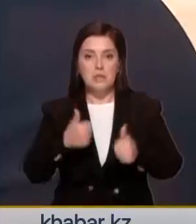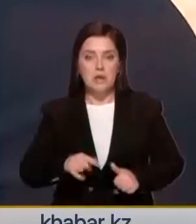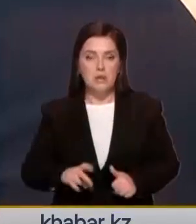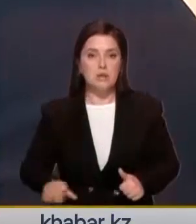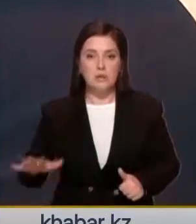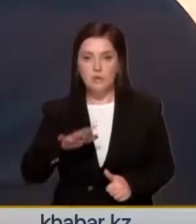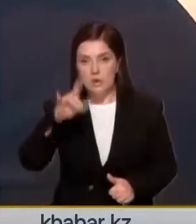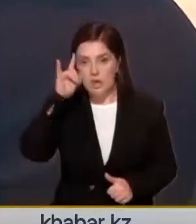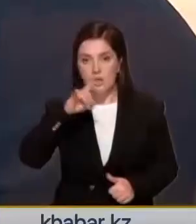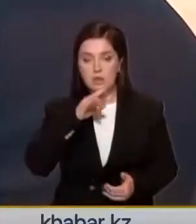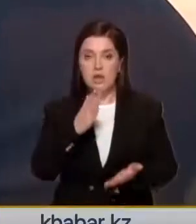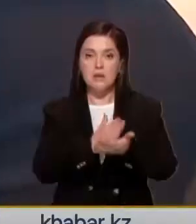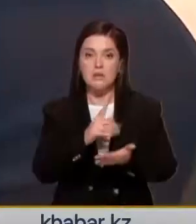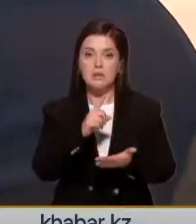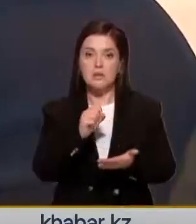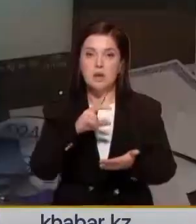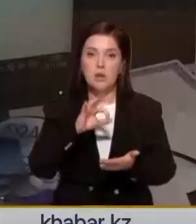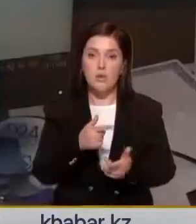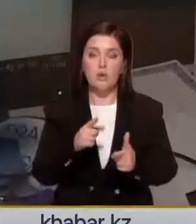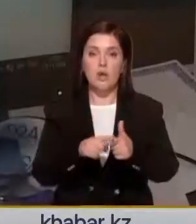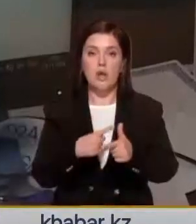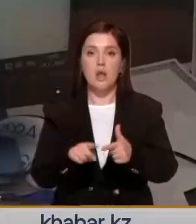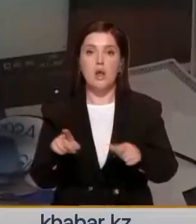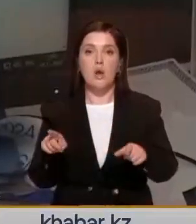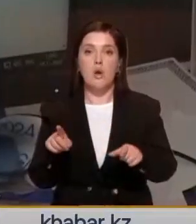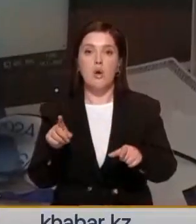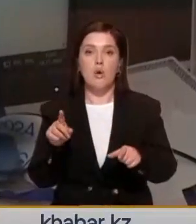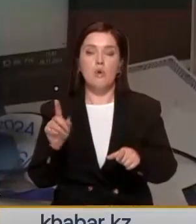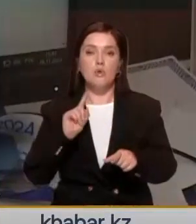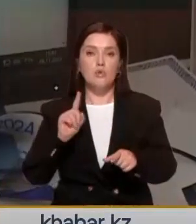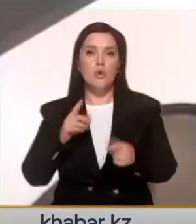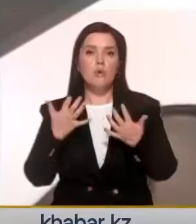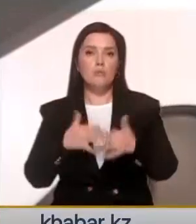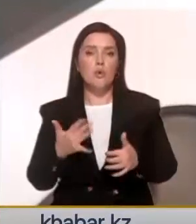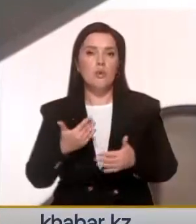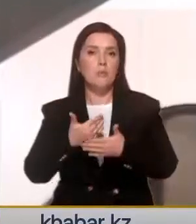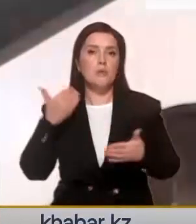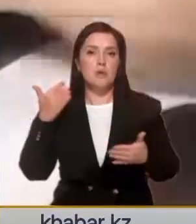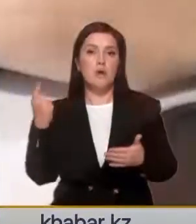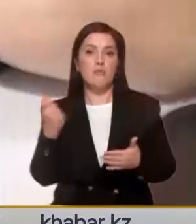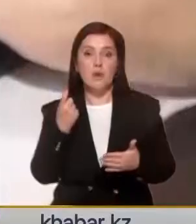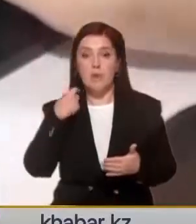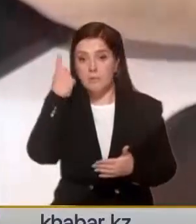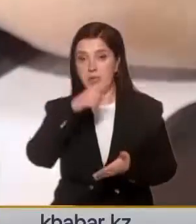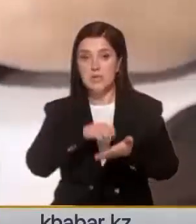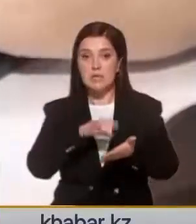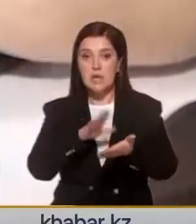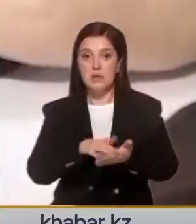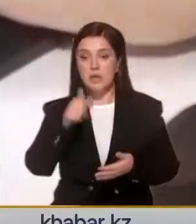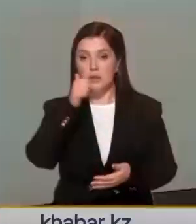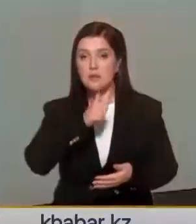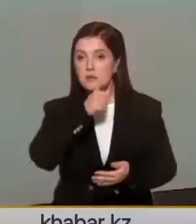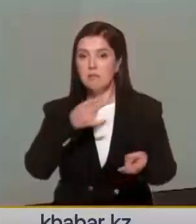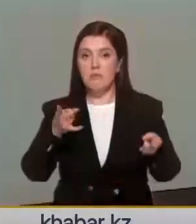регистрации авто на территории Казахстана, наличие залога или обременения, а также общее количество предыдущих владельцев. При этом персональные данные последних